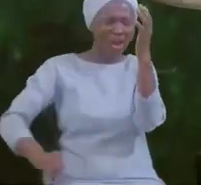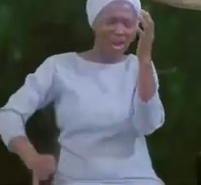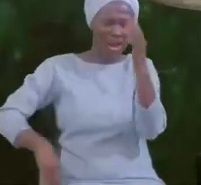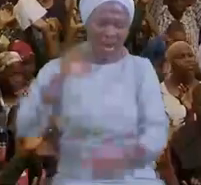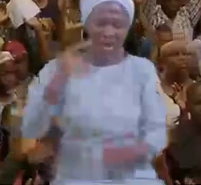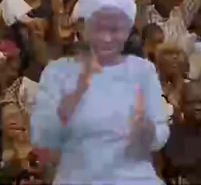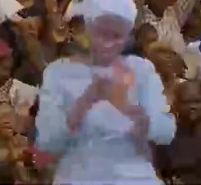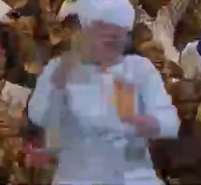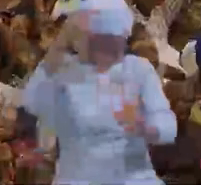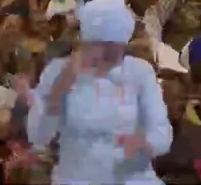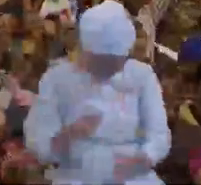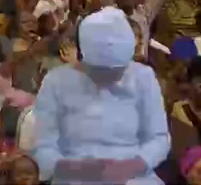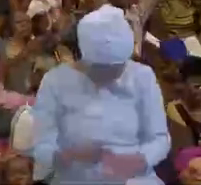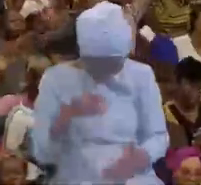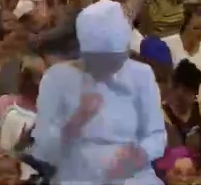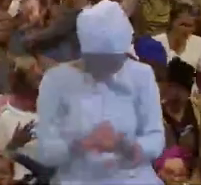Jésus-Christ.